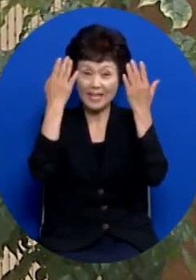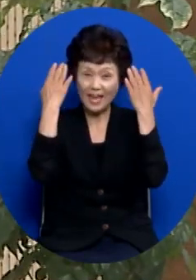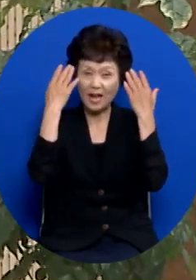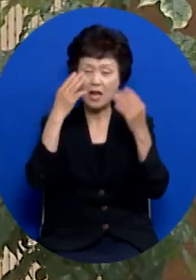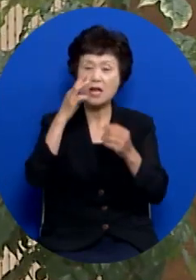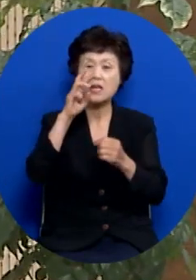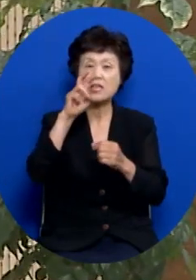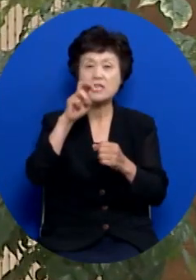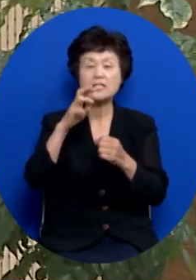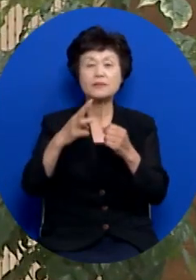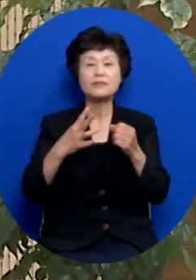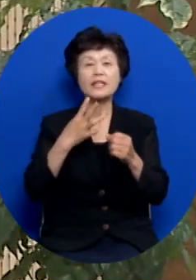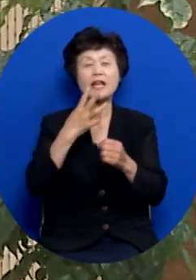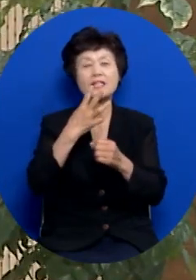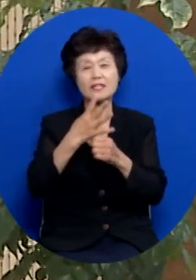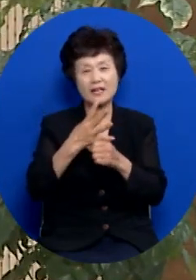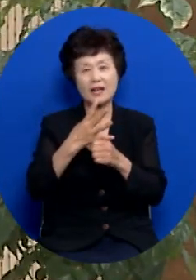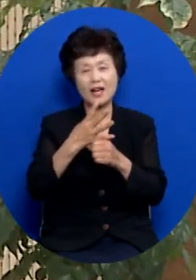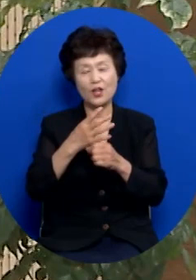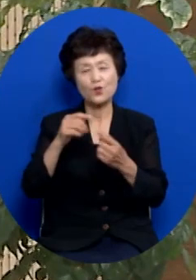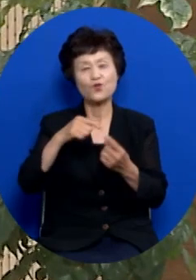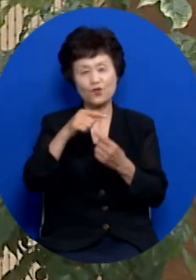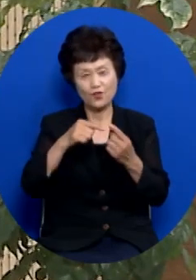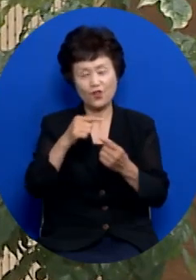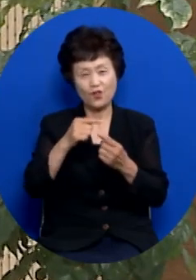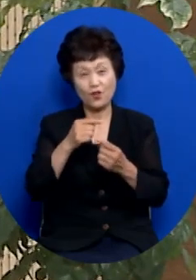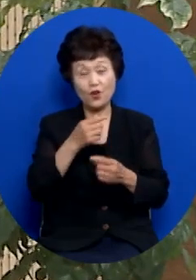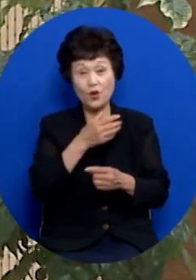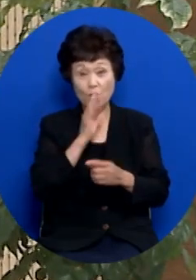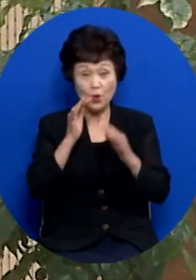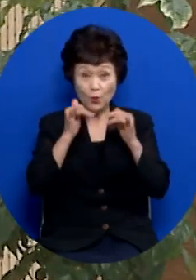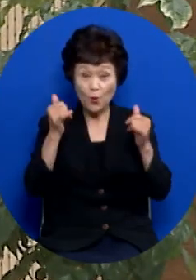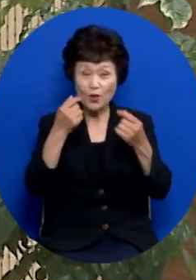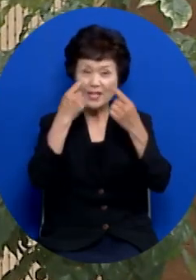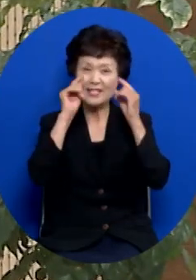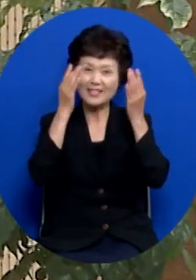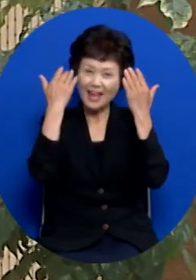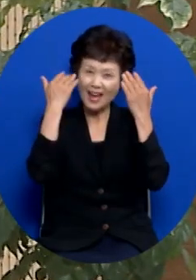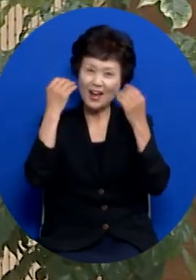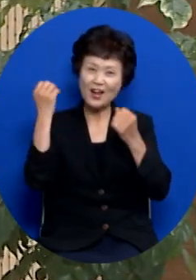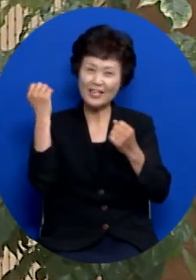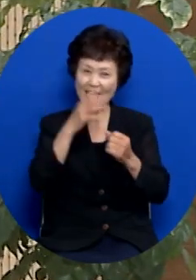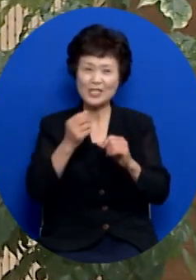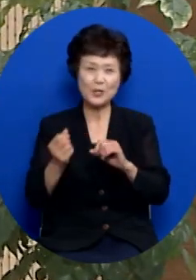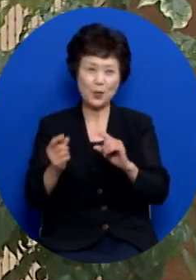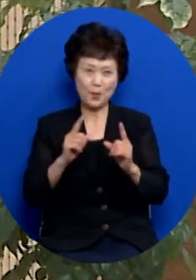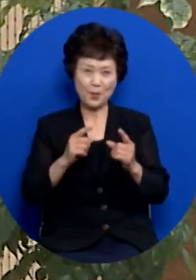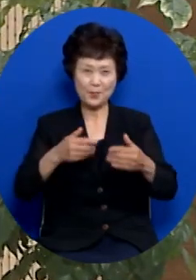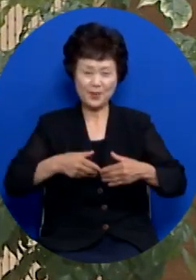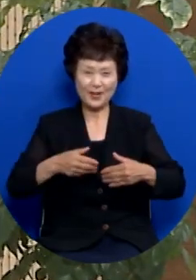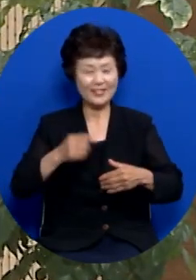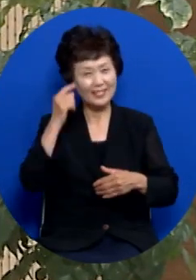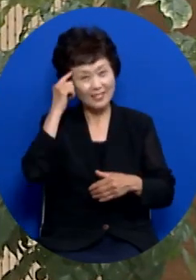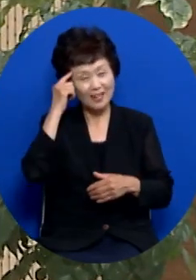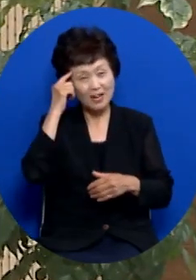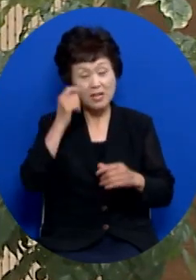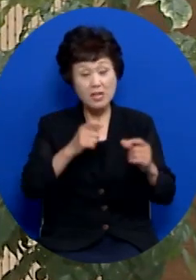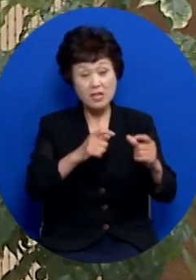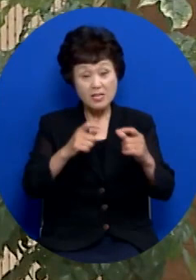24년 동안 운영해왔습니다. 그런데 그 노인대학을 다시 회복해야 되겠다는 생각과 함께 우리 지역에